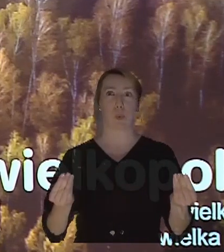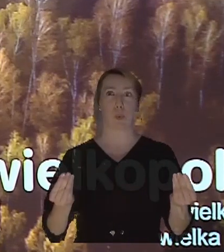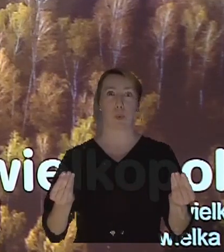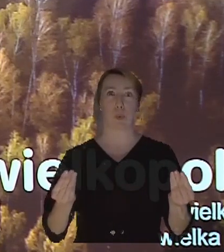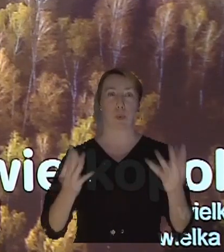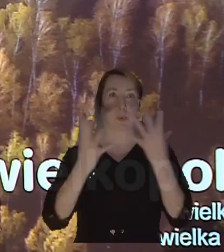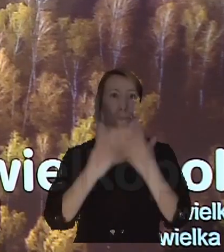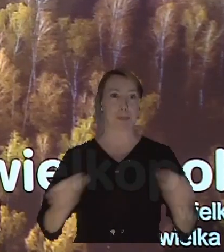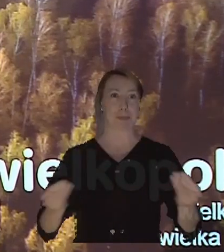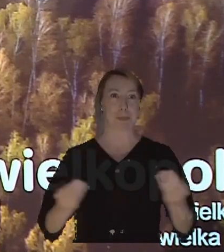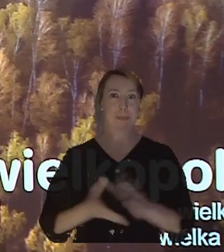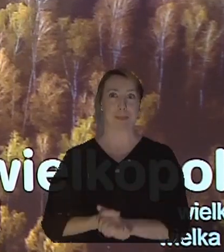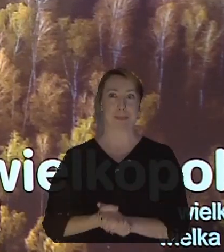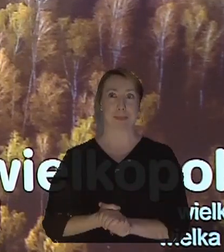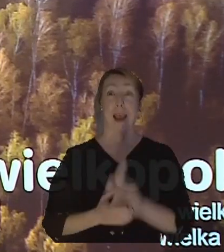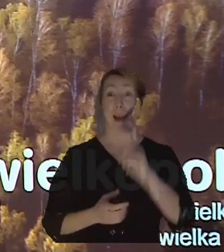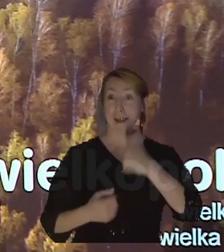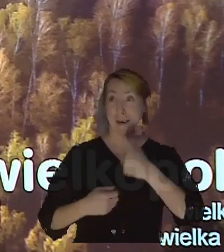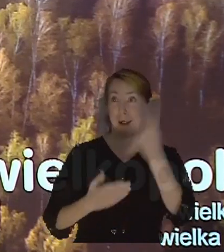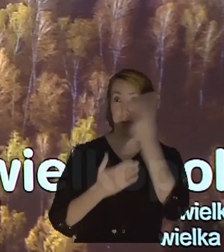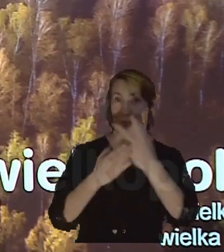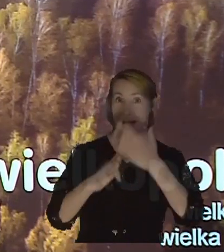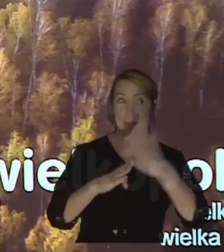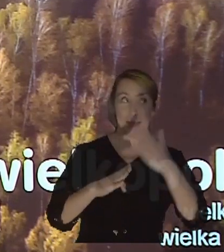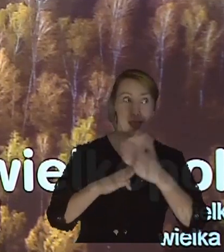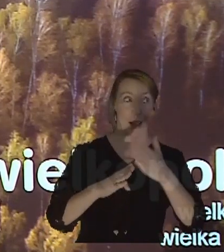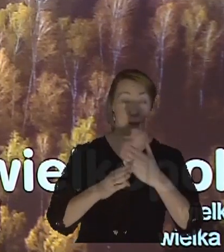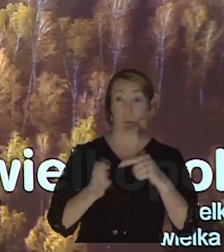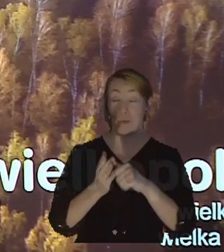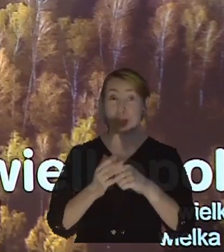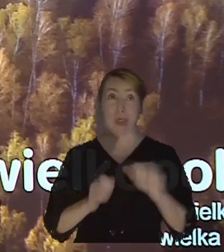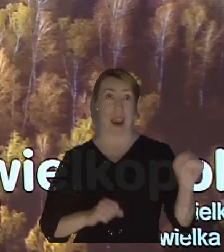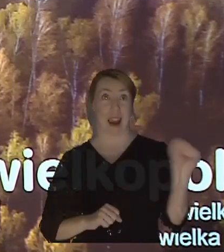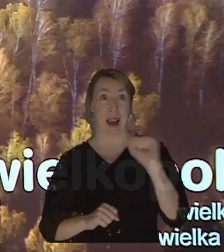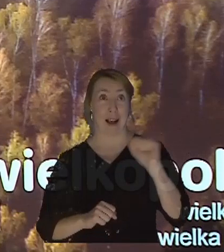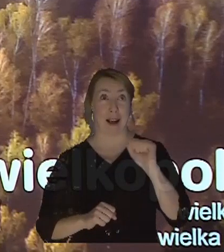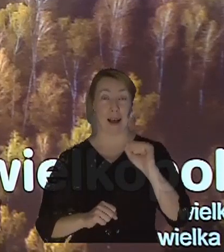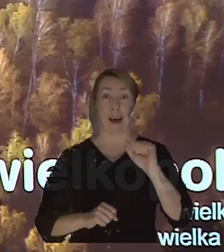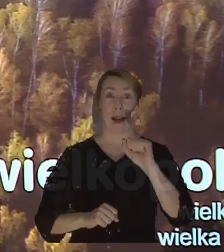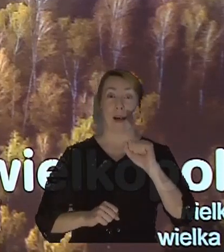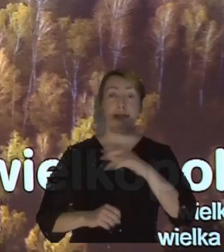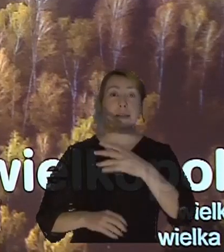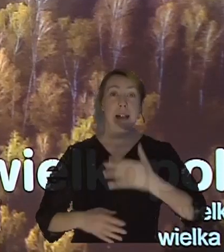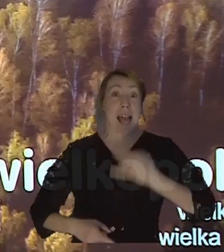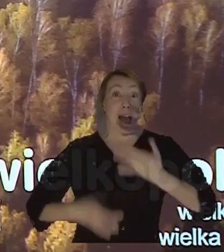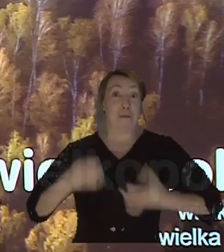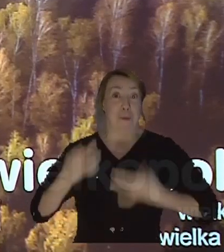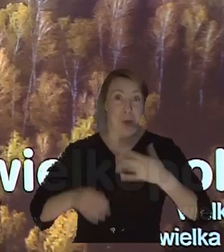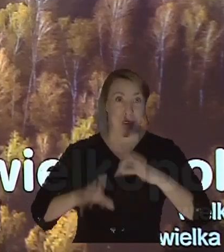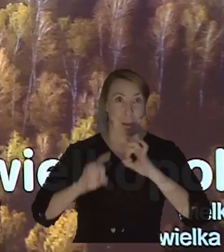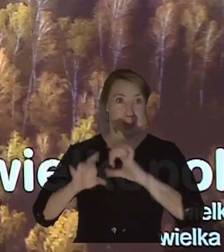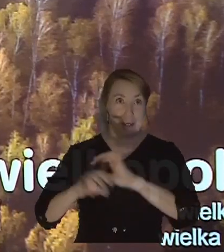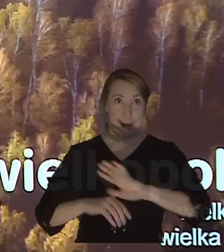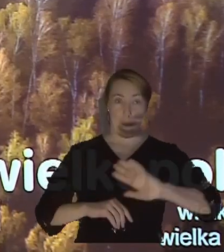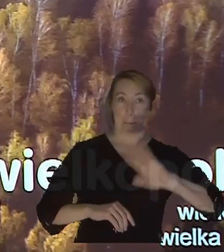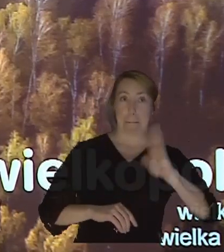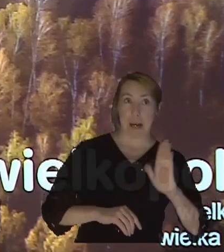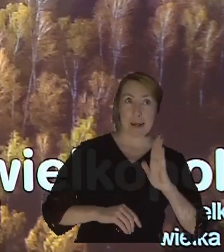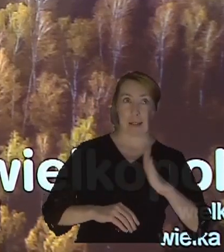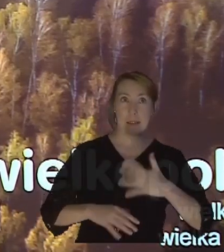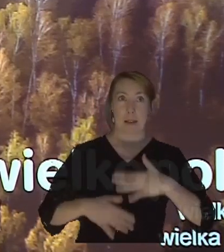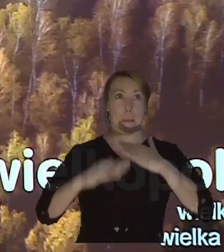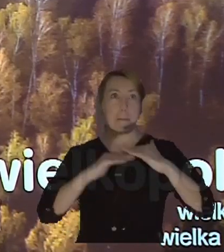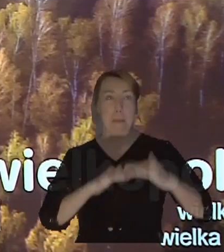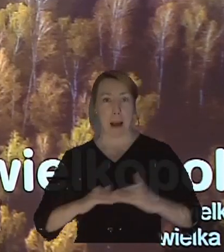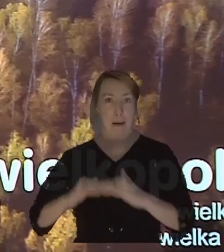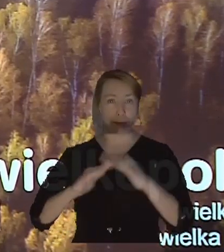Poszło, ale ja mogę czytać dalej. Czy jest to A, euforia biegacza, czy jest to B, balans